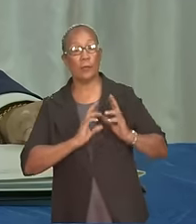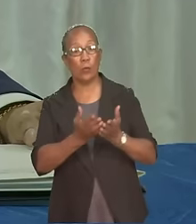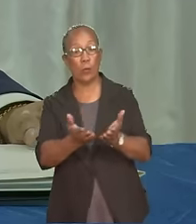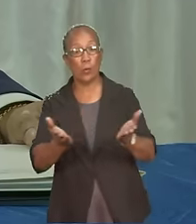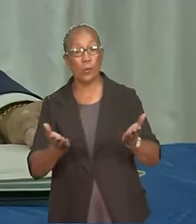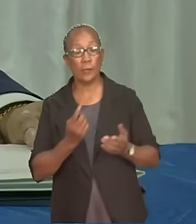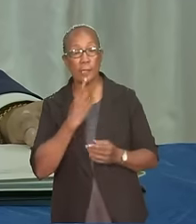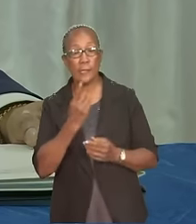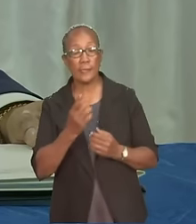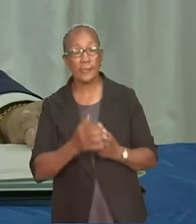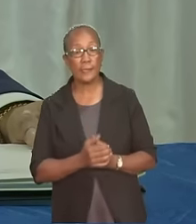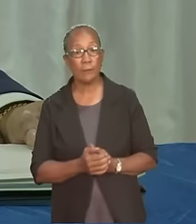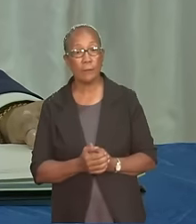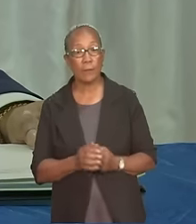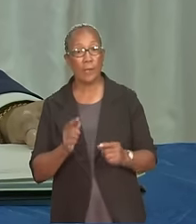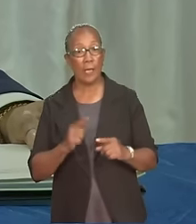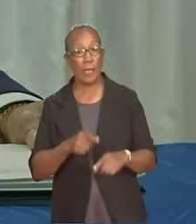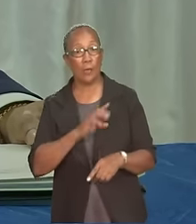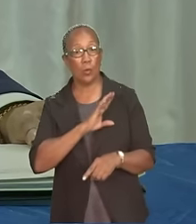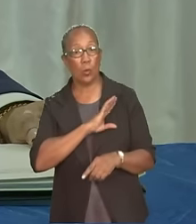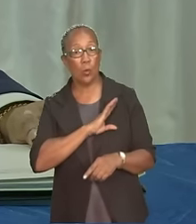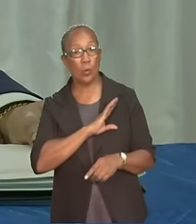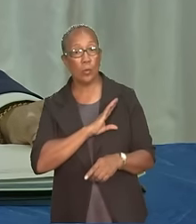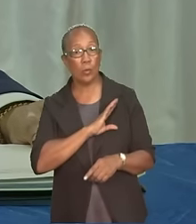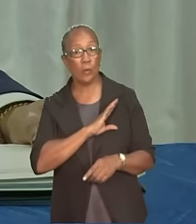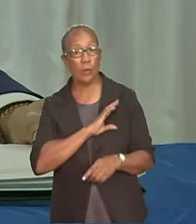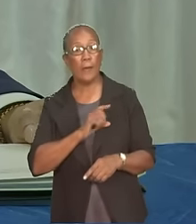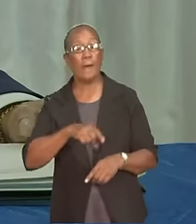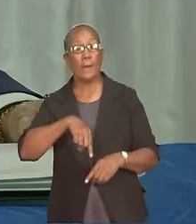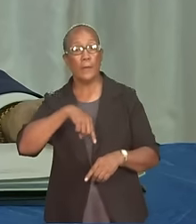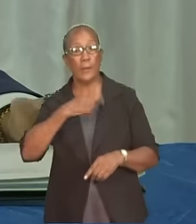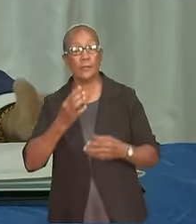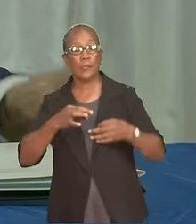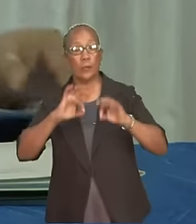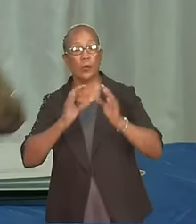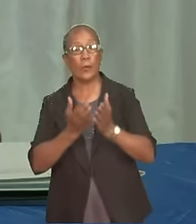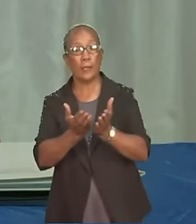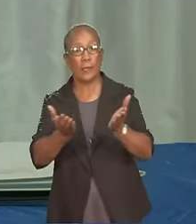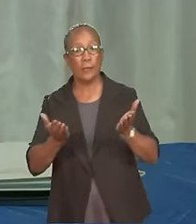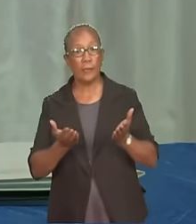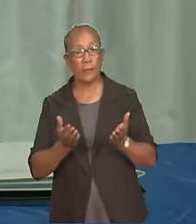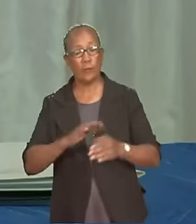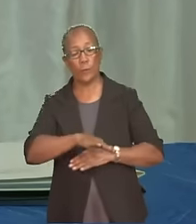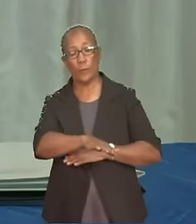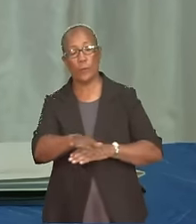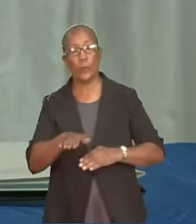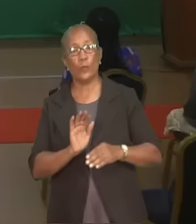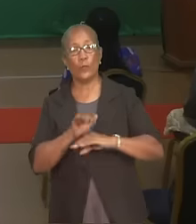En uiteraard gaat u de komende tijd meer horen over de structurele maatregelen met betrekking tot grondbeleid.